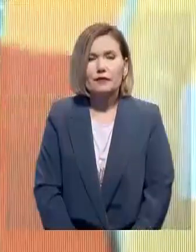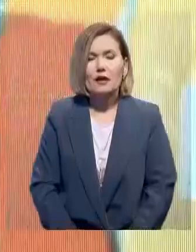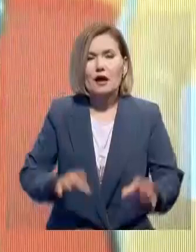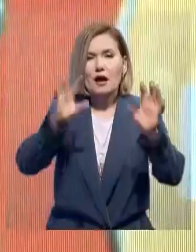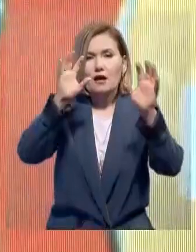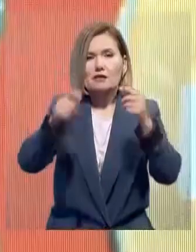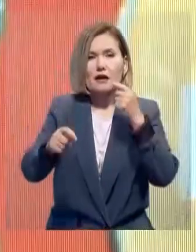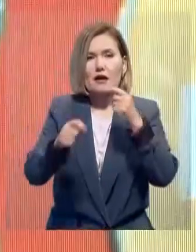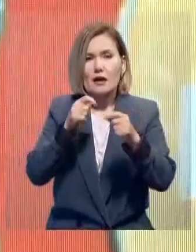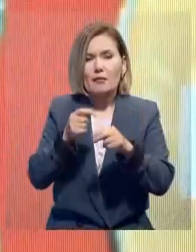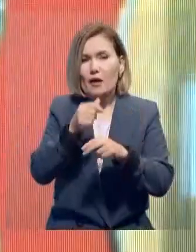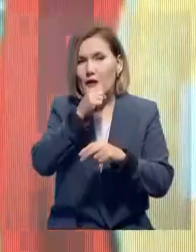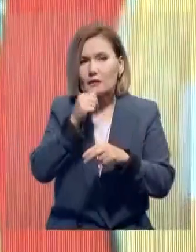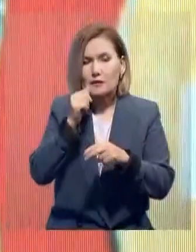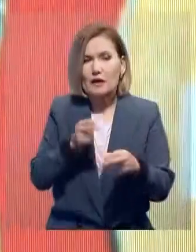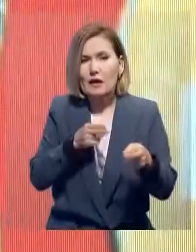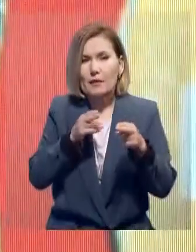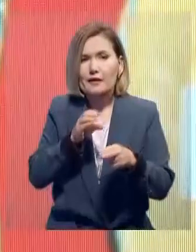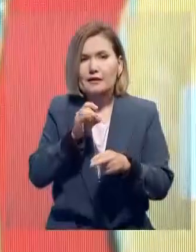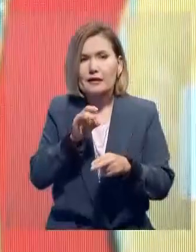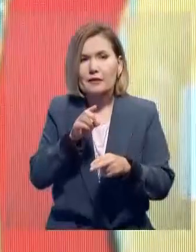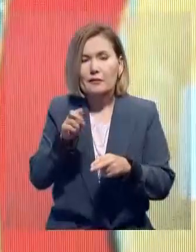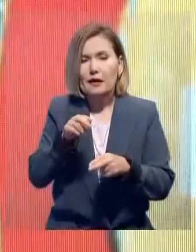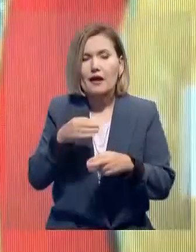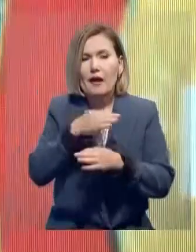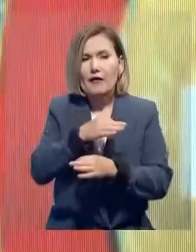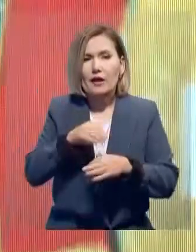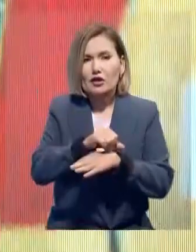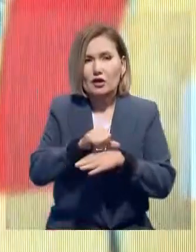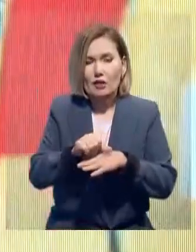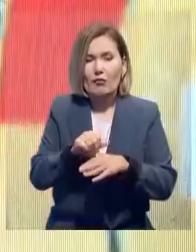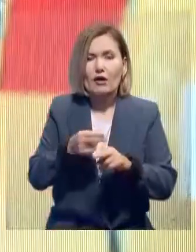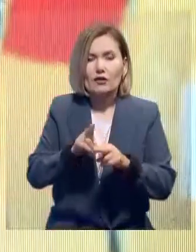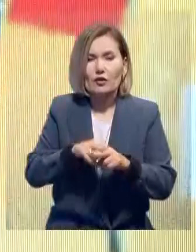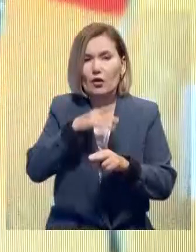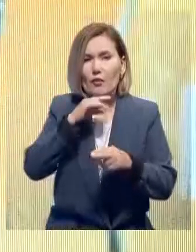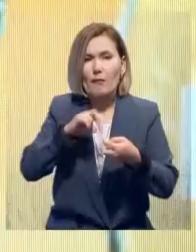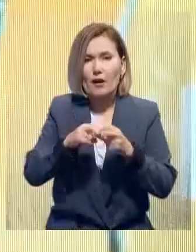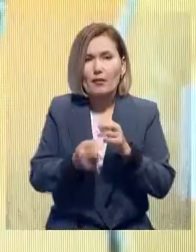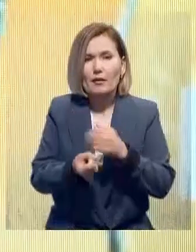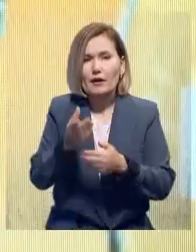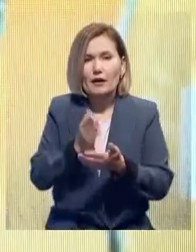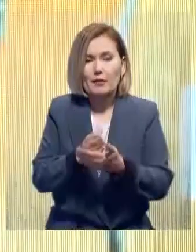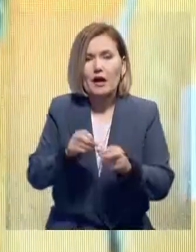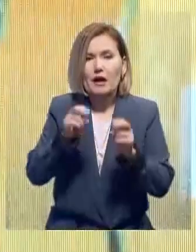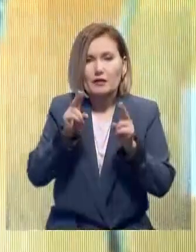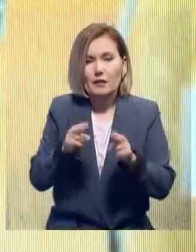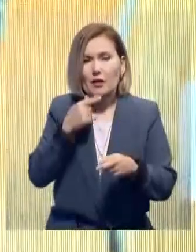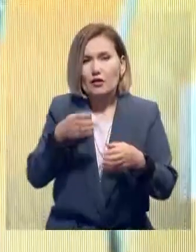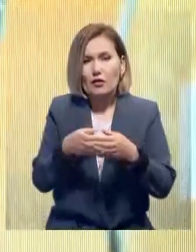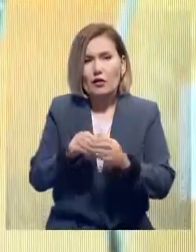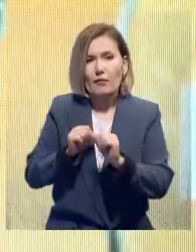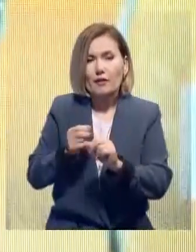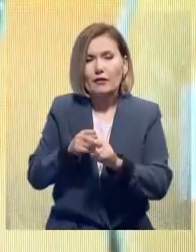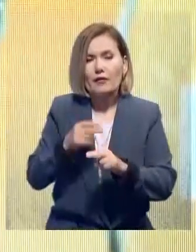Заңсыз миграция салдарынан Сербия мен Венгрия шекарасында шиеленіс туындады. Тіпті Сербия билігі шекараға арнайы жасақ тартқан.